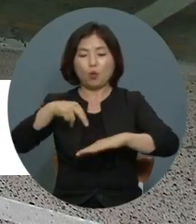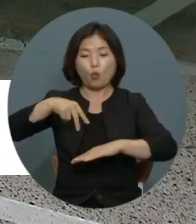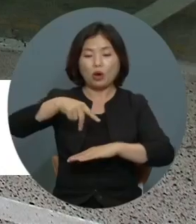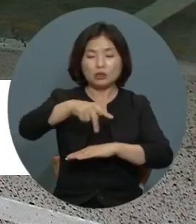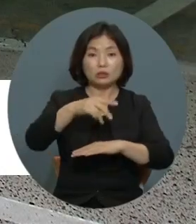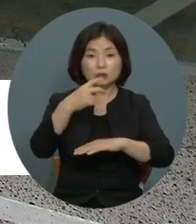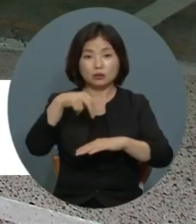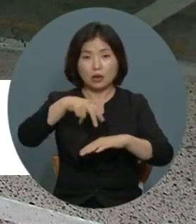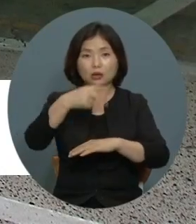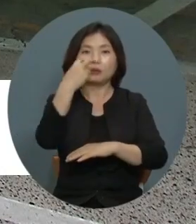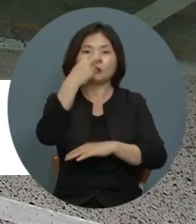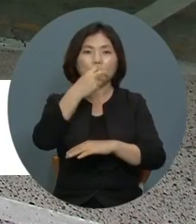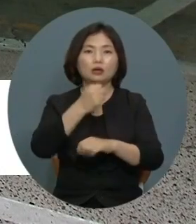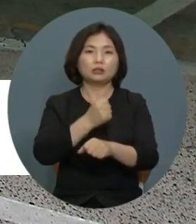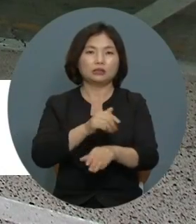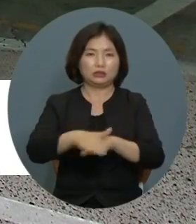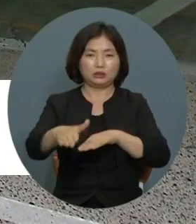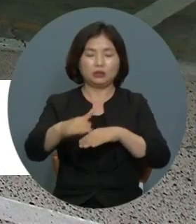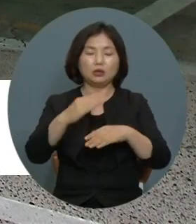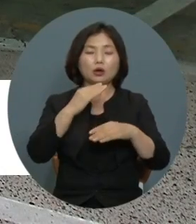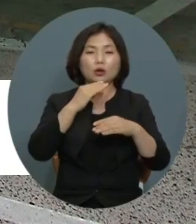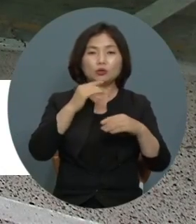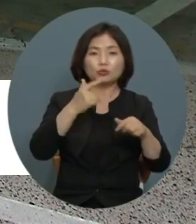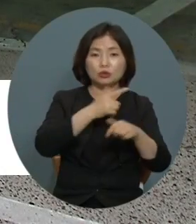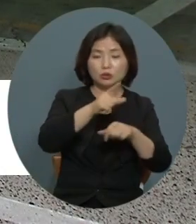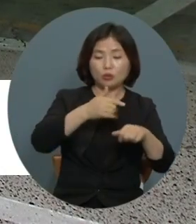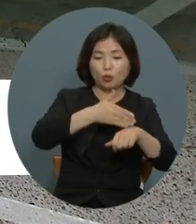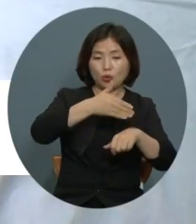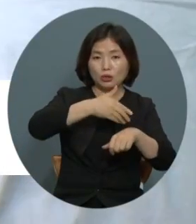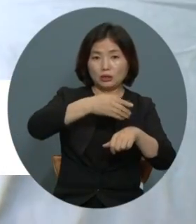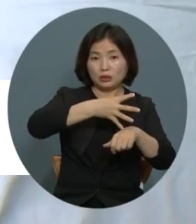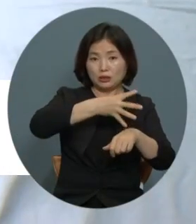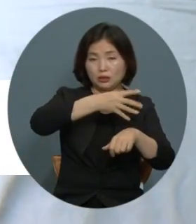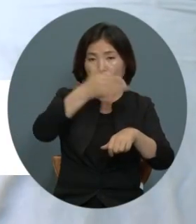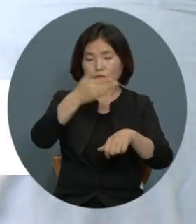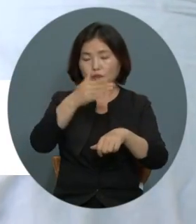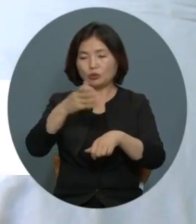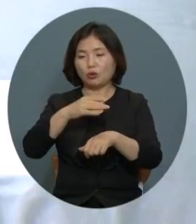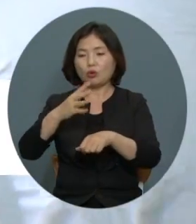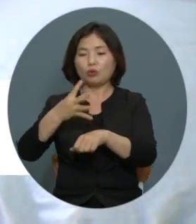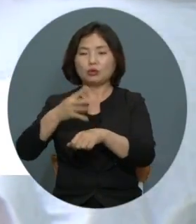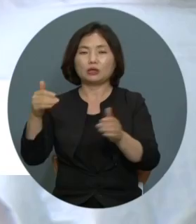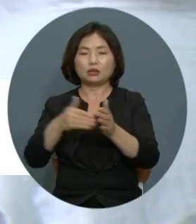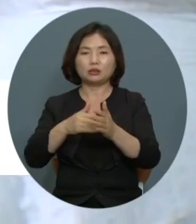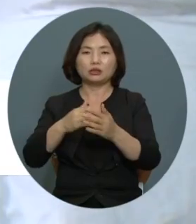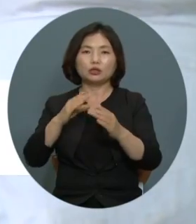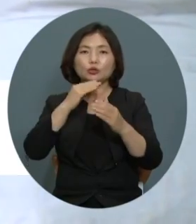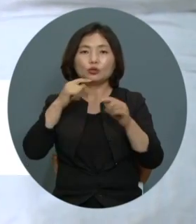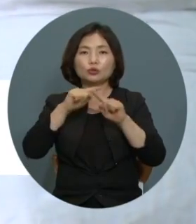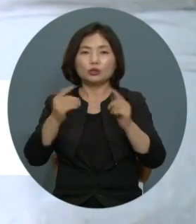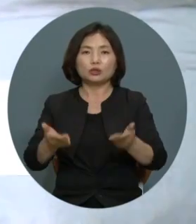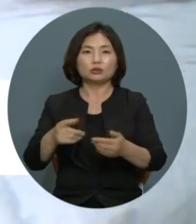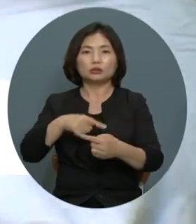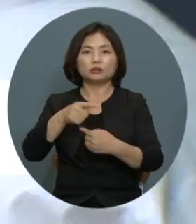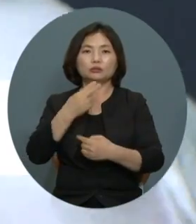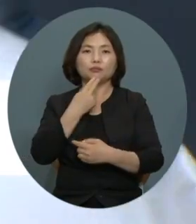운영합니다 운영시간은 평일 오전 10시부터 오후 4시까지 고 휴일에는 운영하지 않습니다